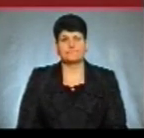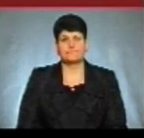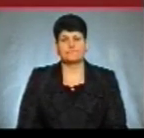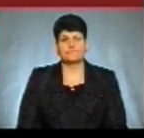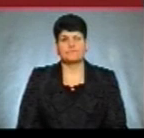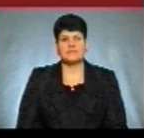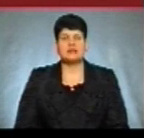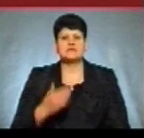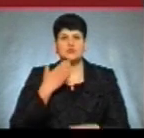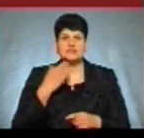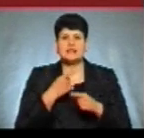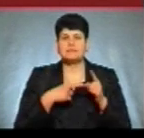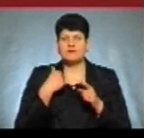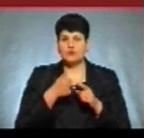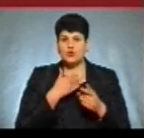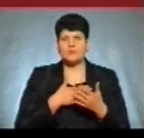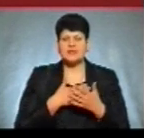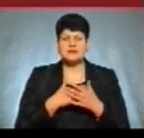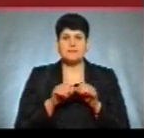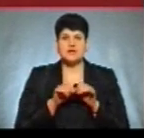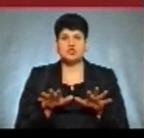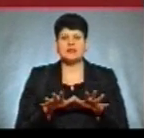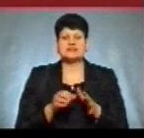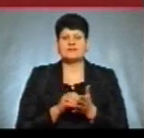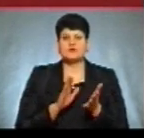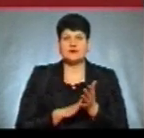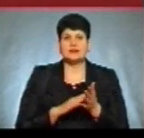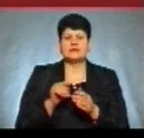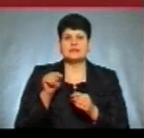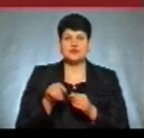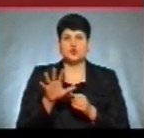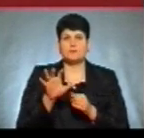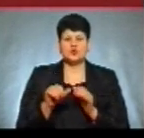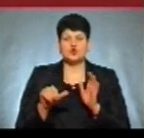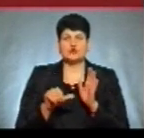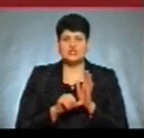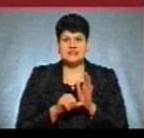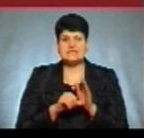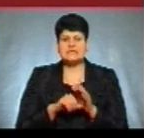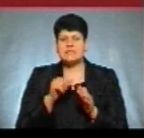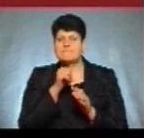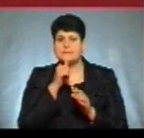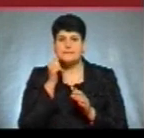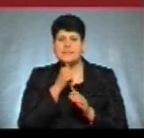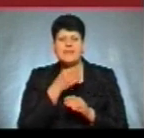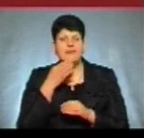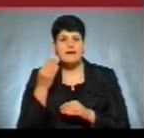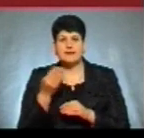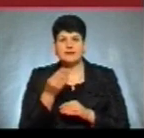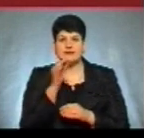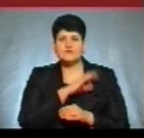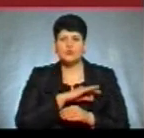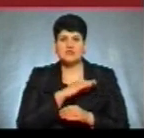За останні півроку громадянська мережа «Опора» зафіксувала 1506 випадків прихованої агітації народних депутатів із